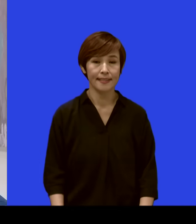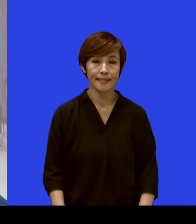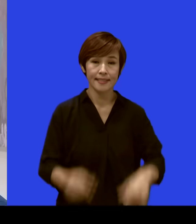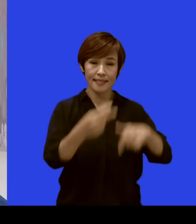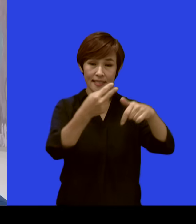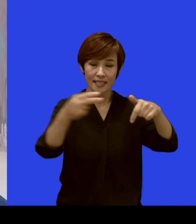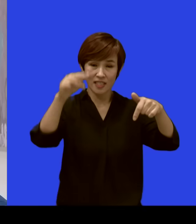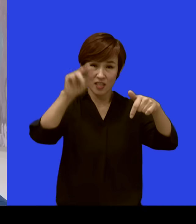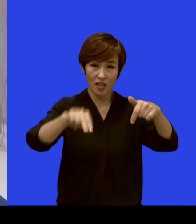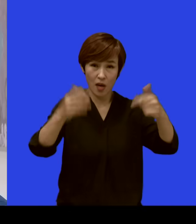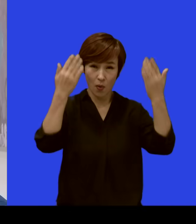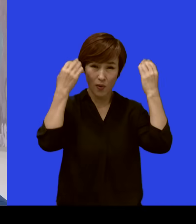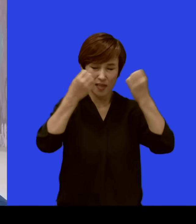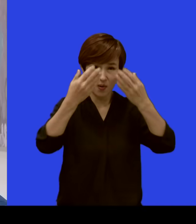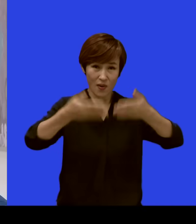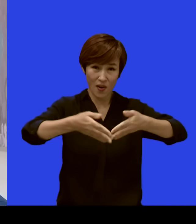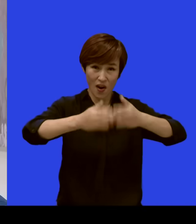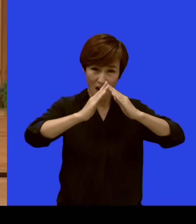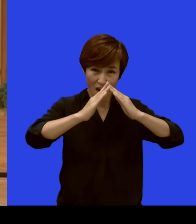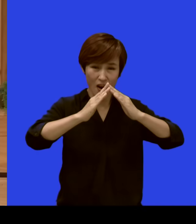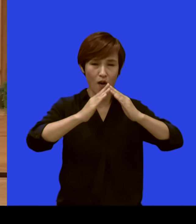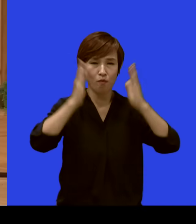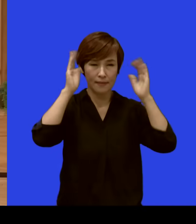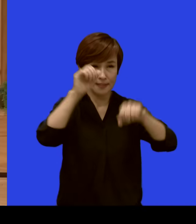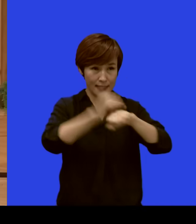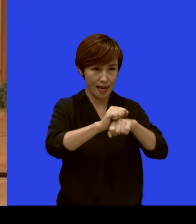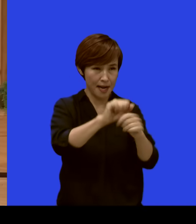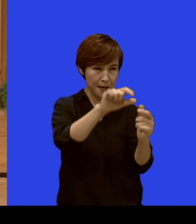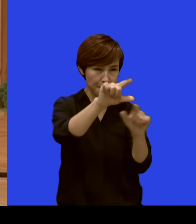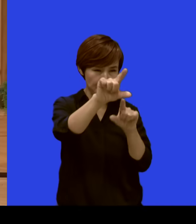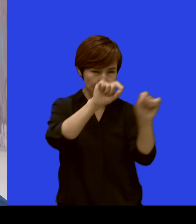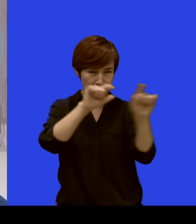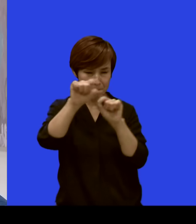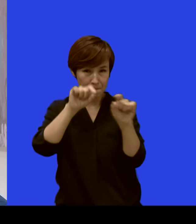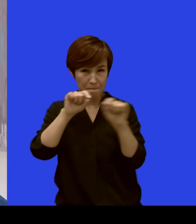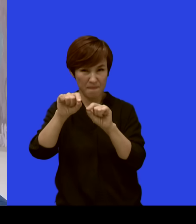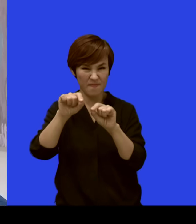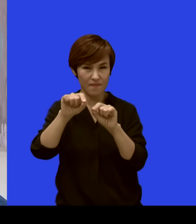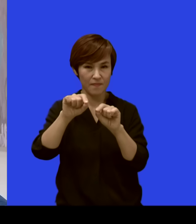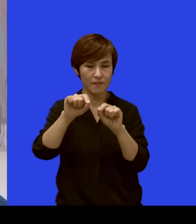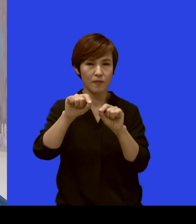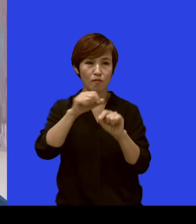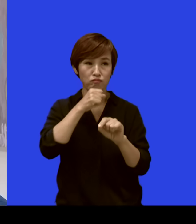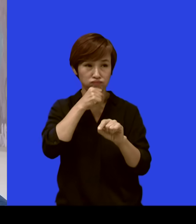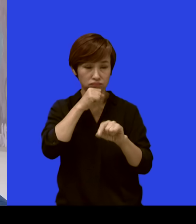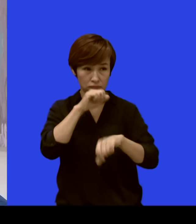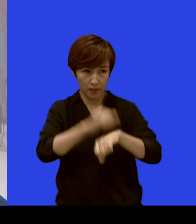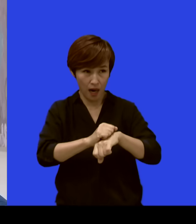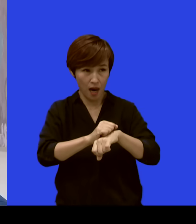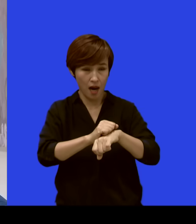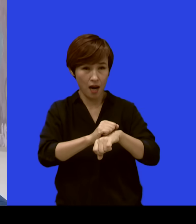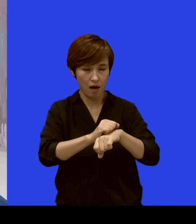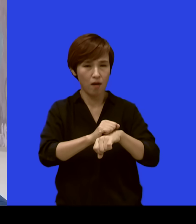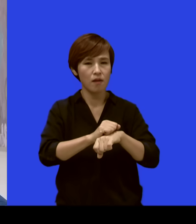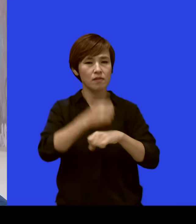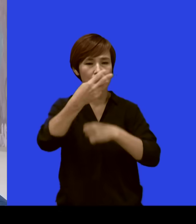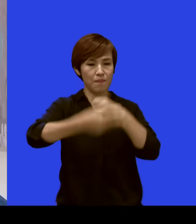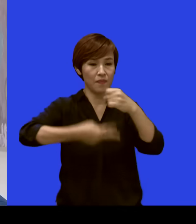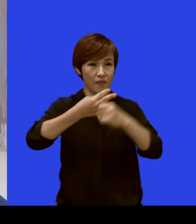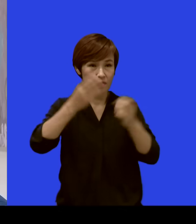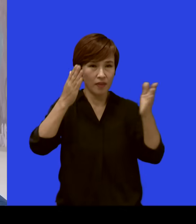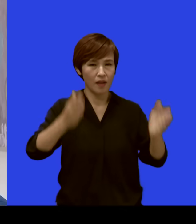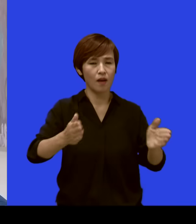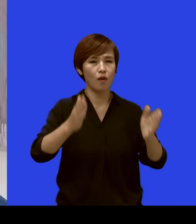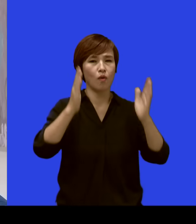되는데 장학생들을 모집을 했습니다. 그래서 이제 일정한 성적이 되면 이제 3년 동안 학비를